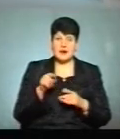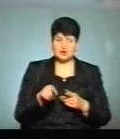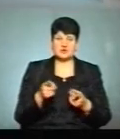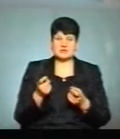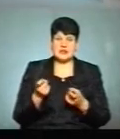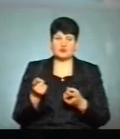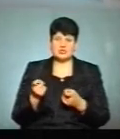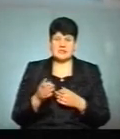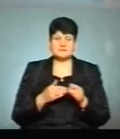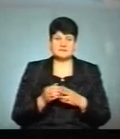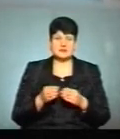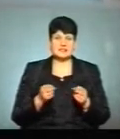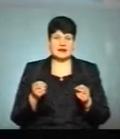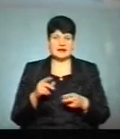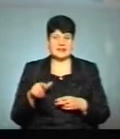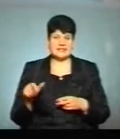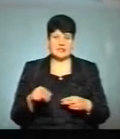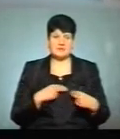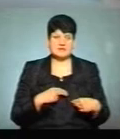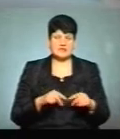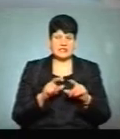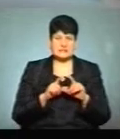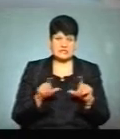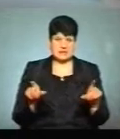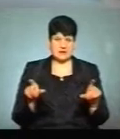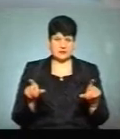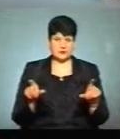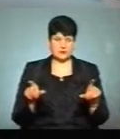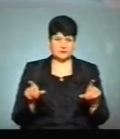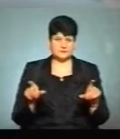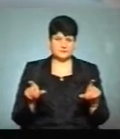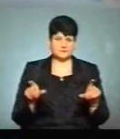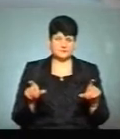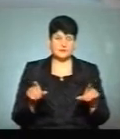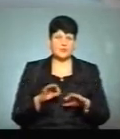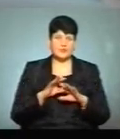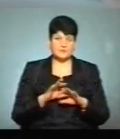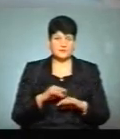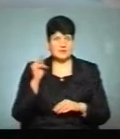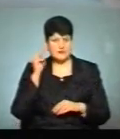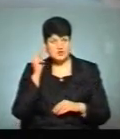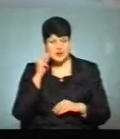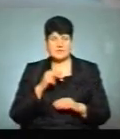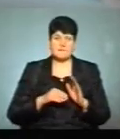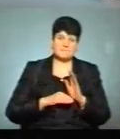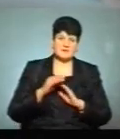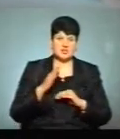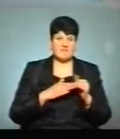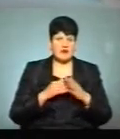фахівці, також працівники закладу проходять певні навчання, підвищення